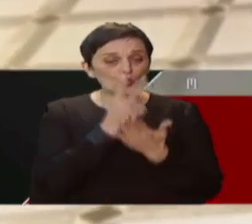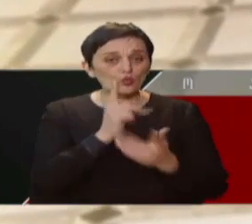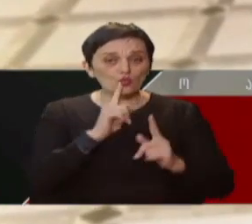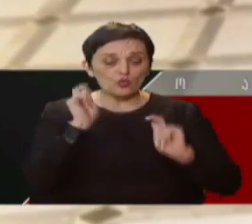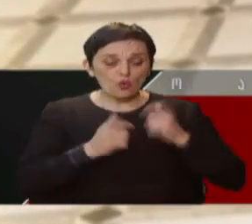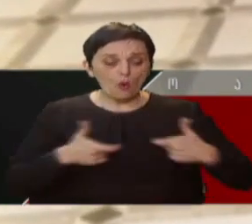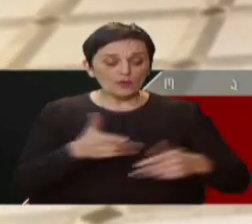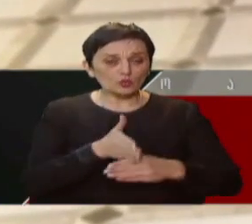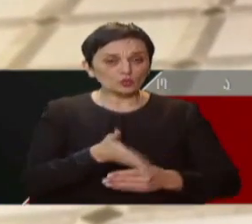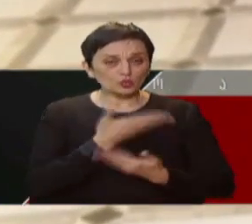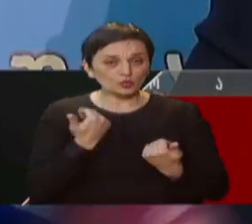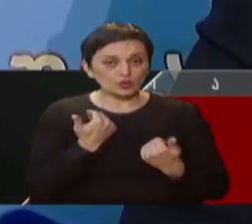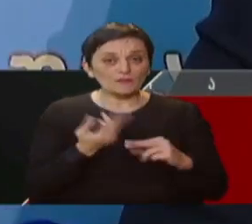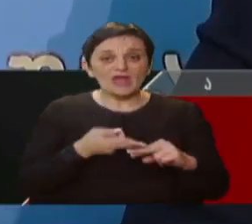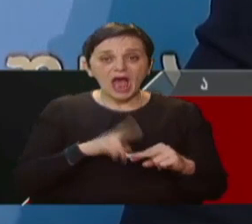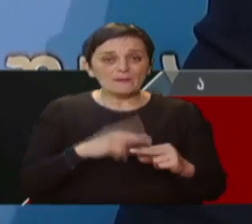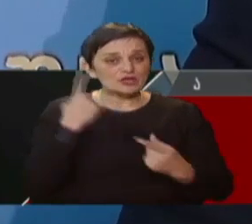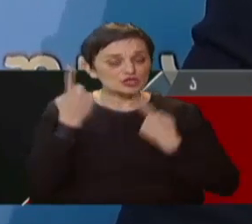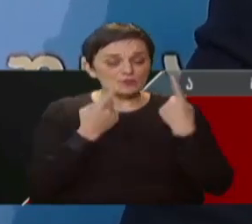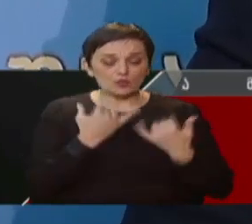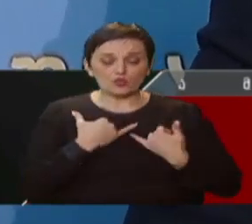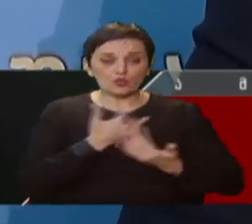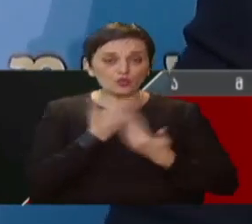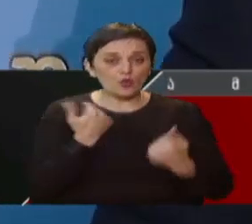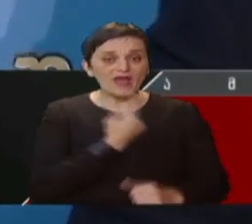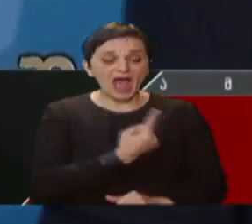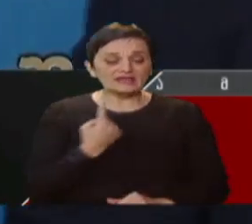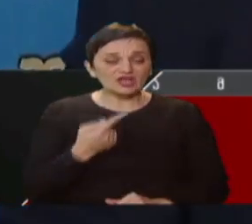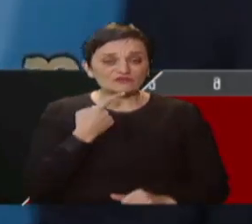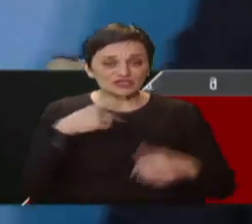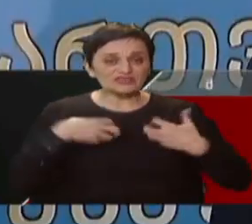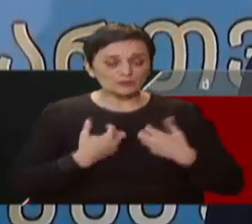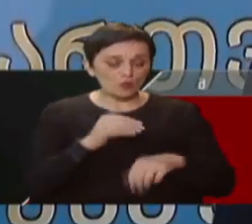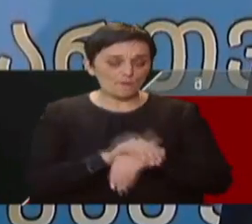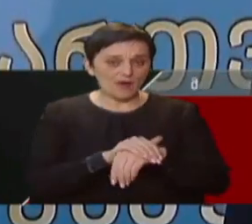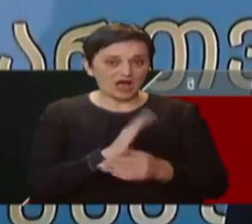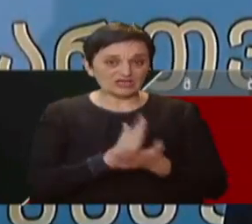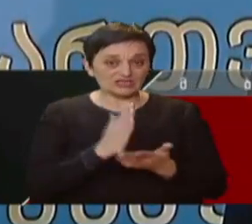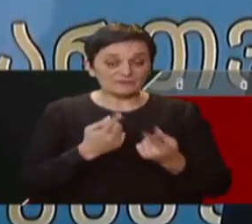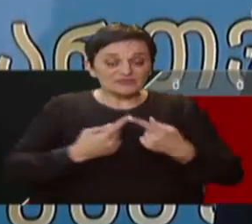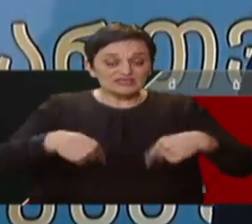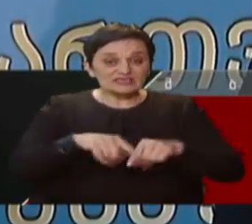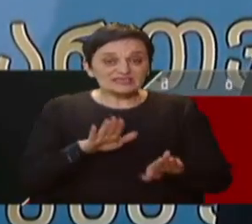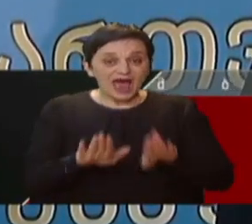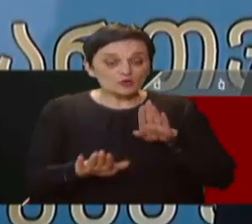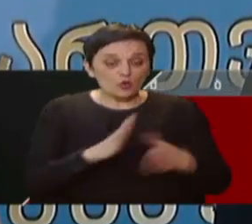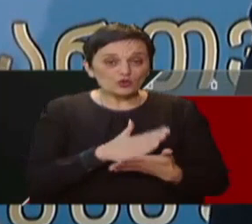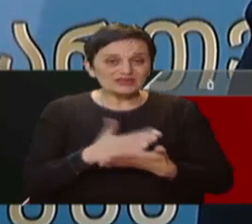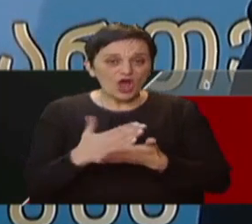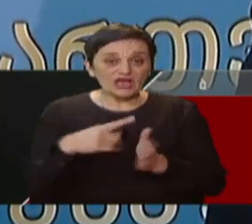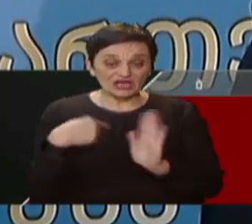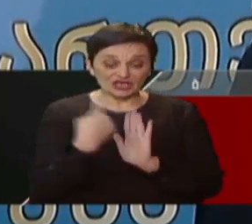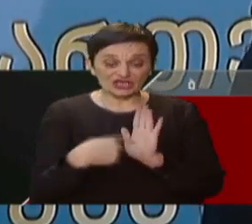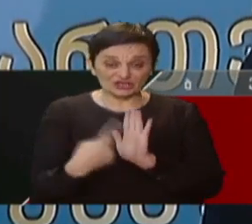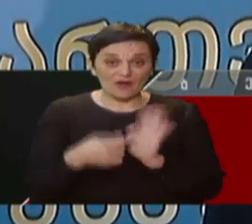კონფერენციაზე მისული. ამაზე ინფორმაციას ავფლობდა, ერთადერთს ვიტყვი, რომ ეს სამწუხარო ფაქტია. საორგანიზაციო ნაწილის კითხვებზე